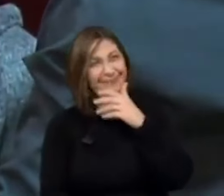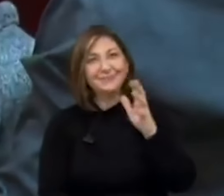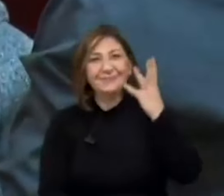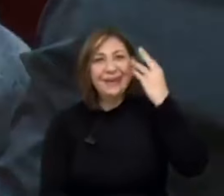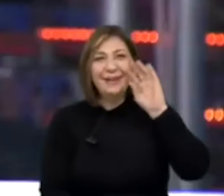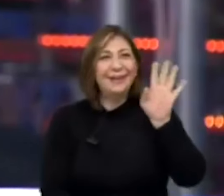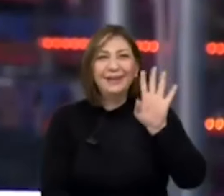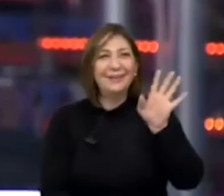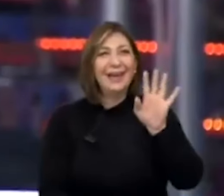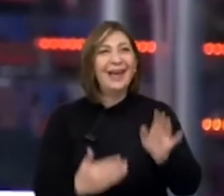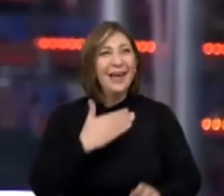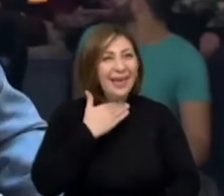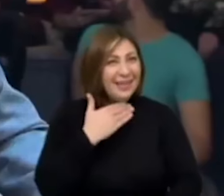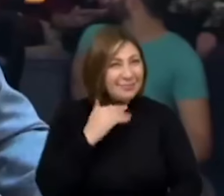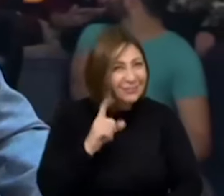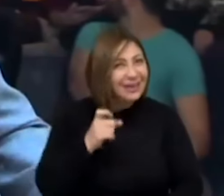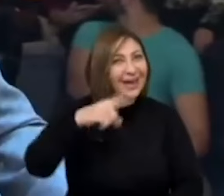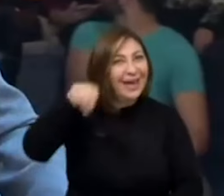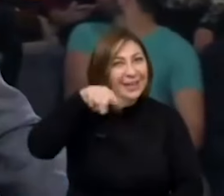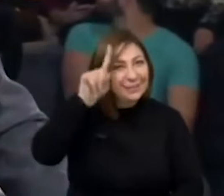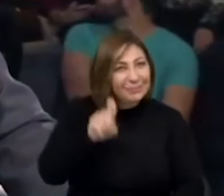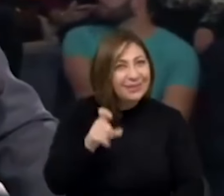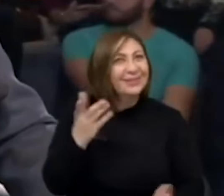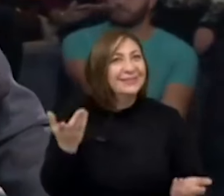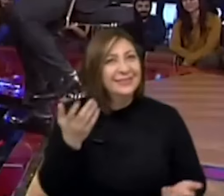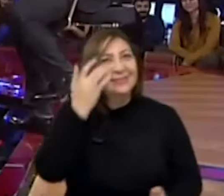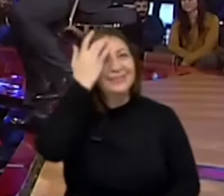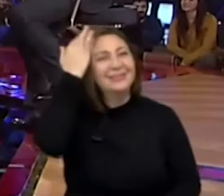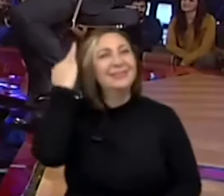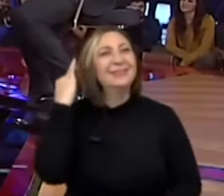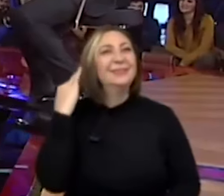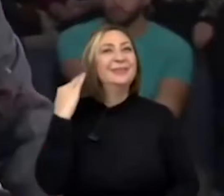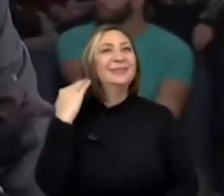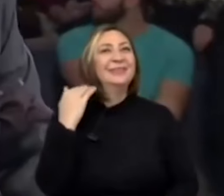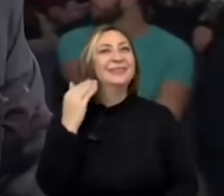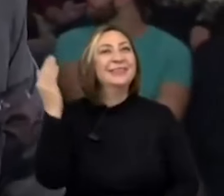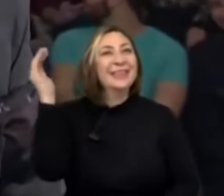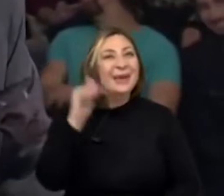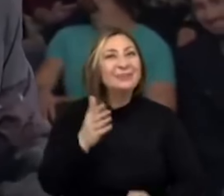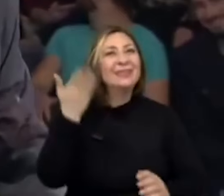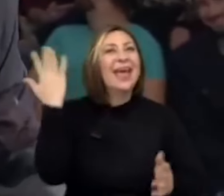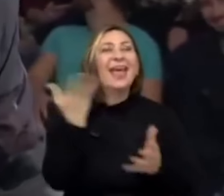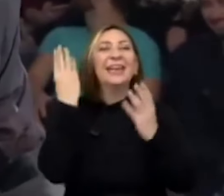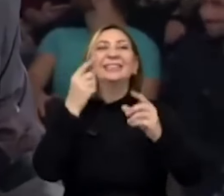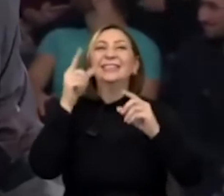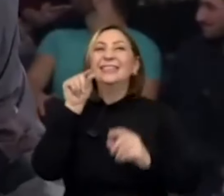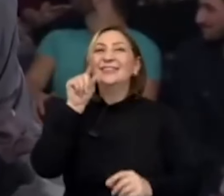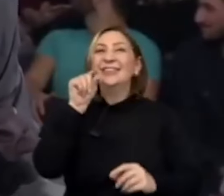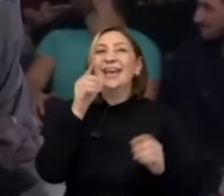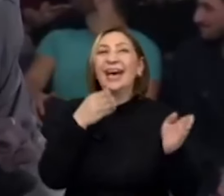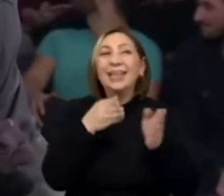Ay. Gelmiş geçmiş en iyi Twitter